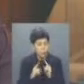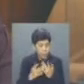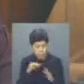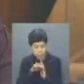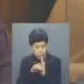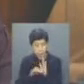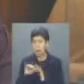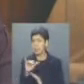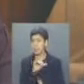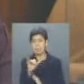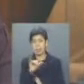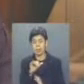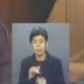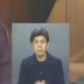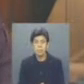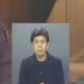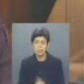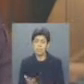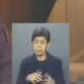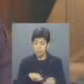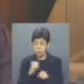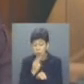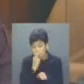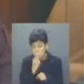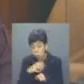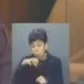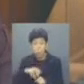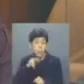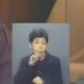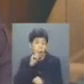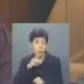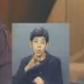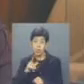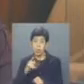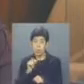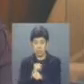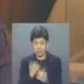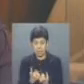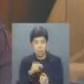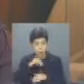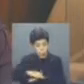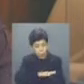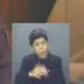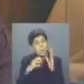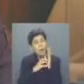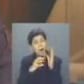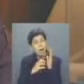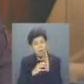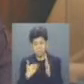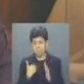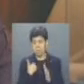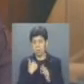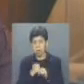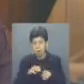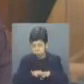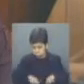ที่ที่แน่ชัดได้นะคะแต่จากการสำรวจของกรมชลประทานก็พบว่าในพื้นที่ราบลุ่มภาคกลางนั้นมีพื้นที่แอ่งกระทะที่เหมาะจ